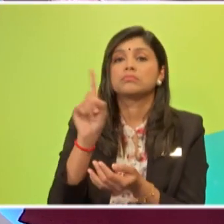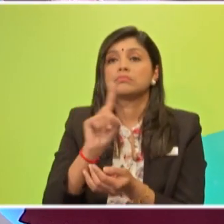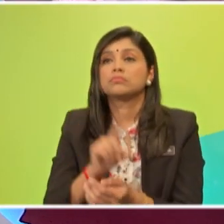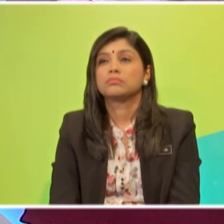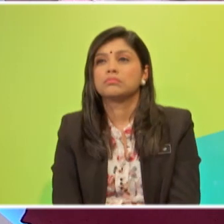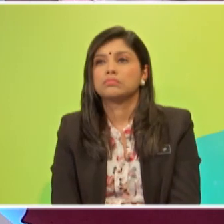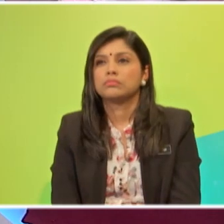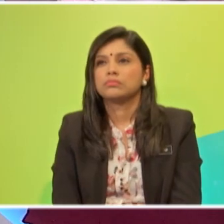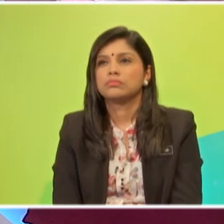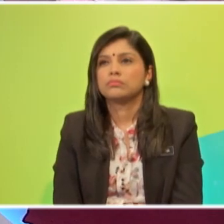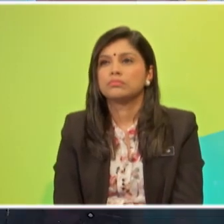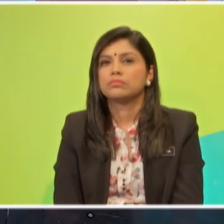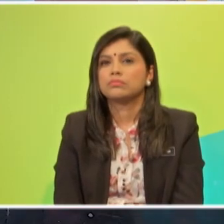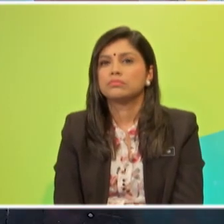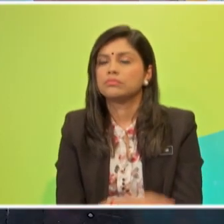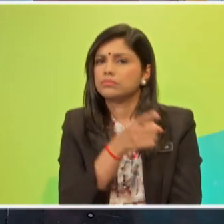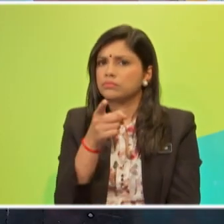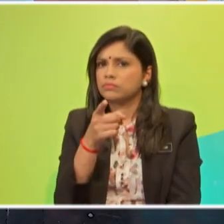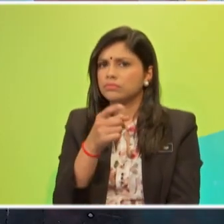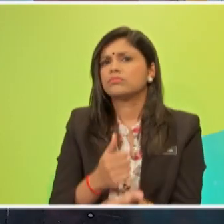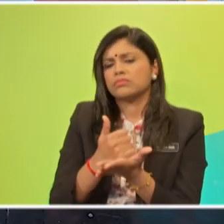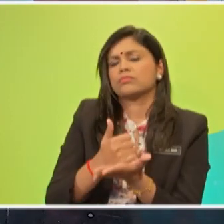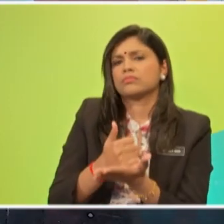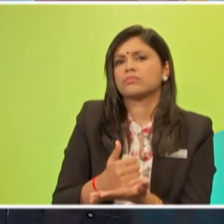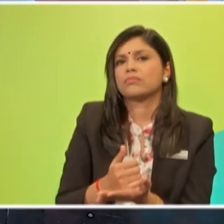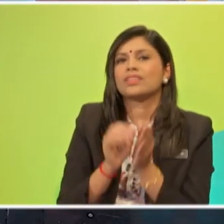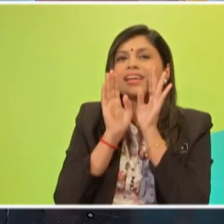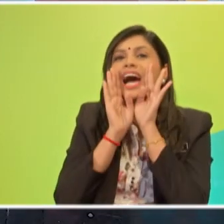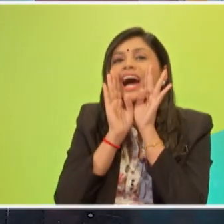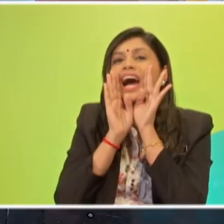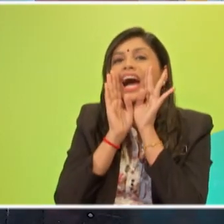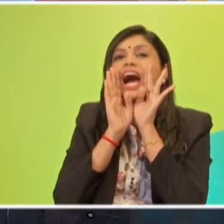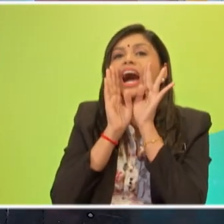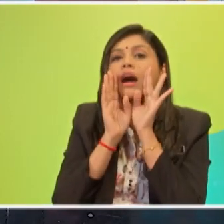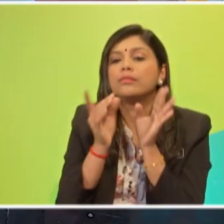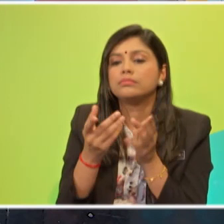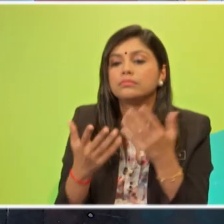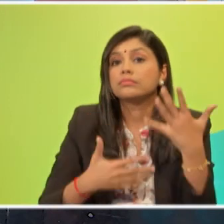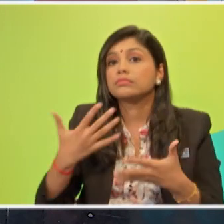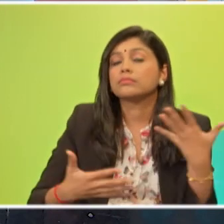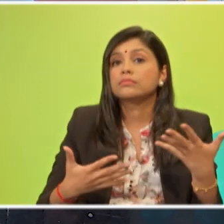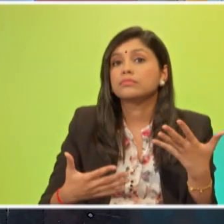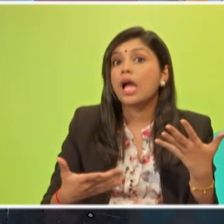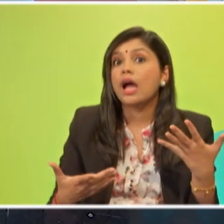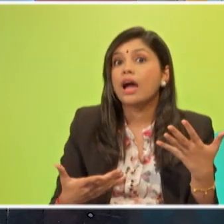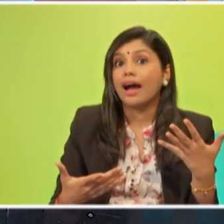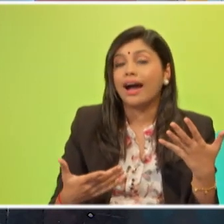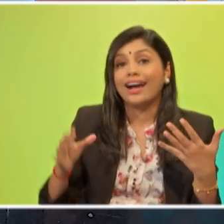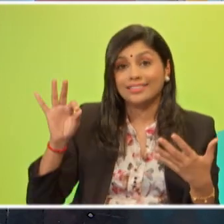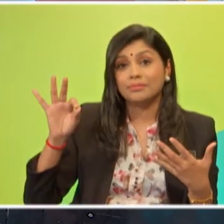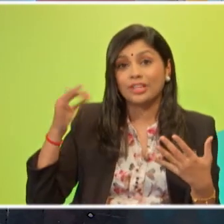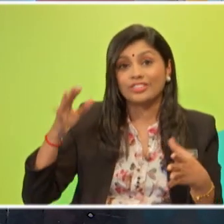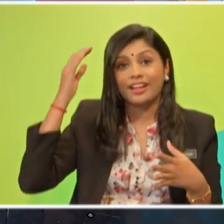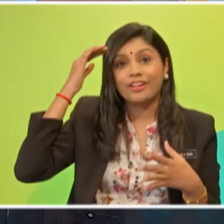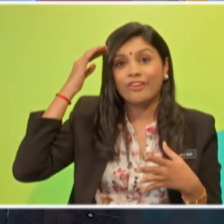Mungkin yang menonton sekarang boleh tolong saya. Mungkin boleh jeritkan jawapan apa jawapannya? Ya ke? Okey, cikgu.